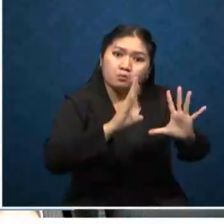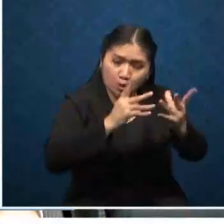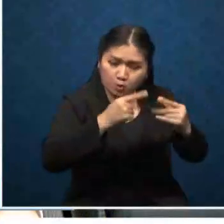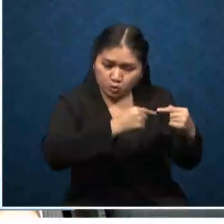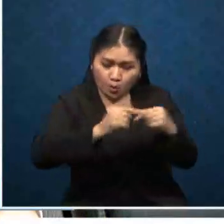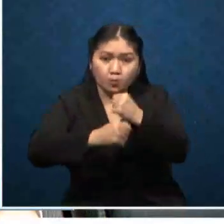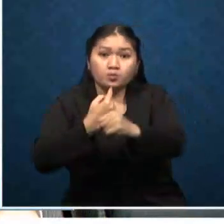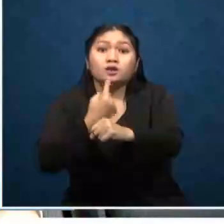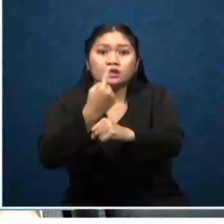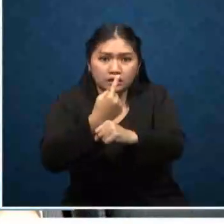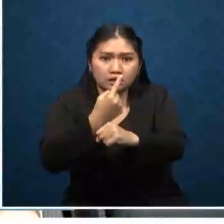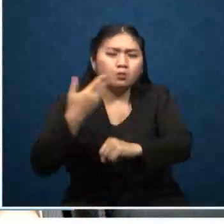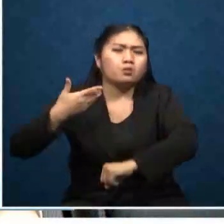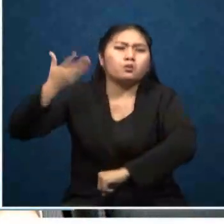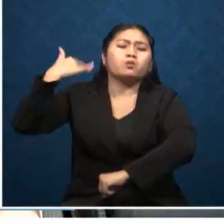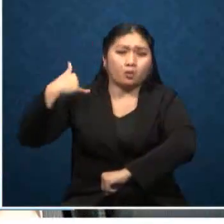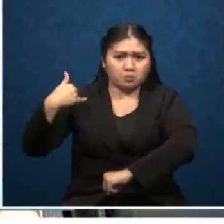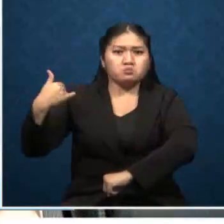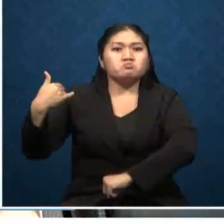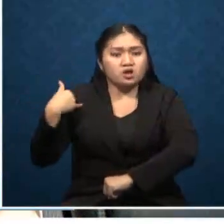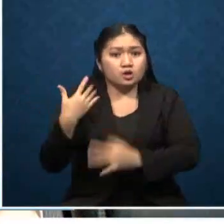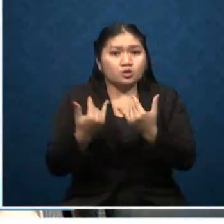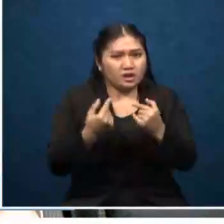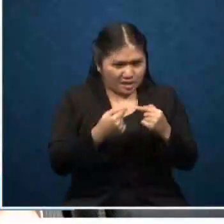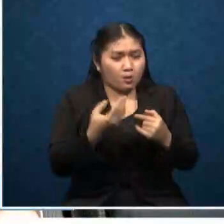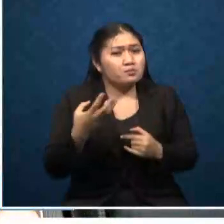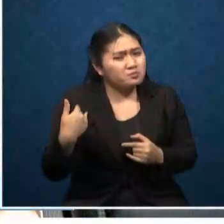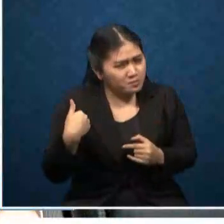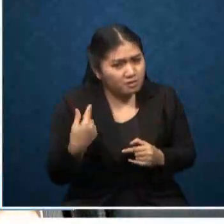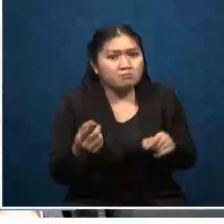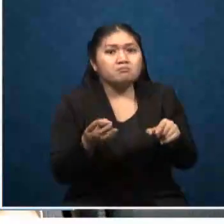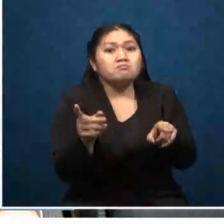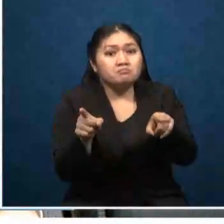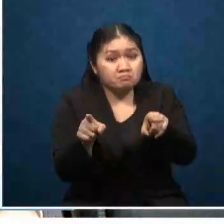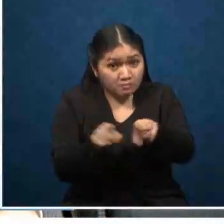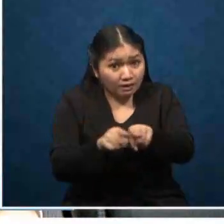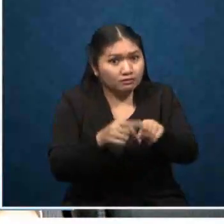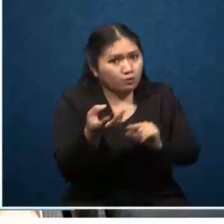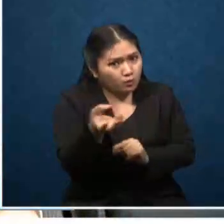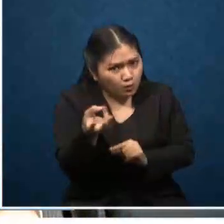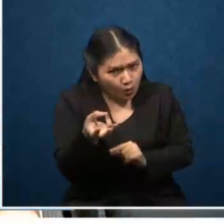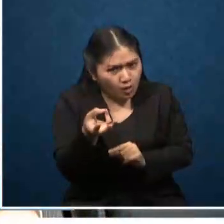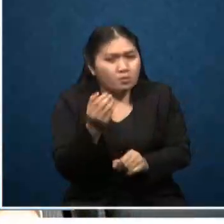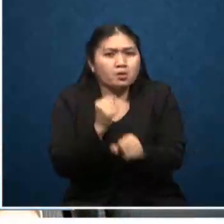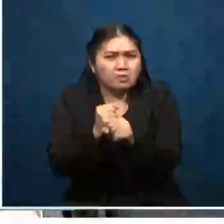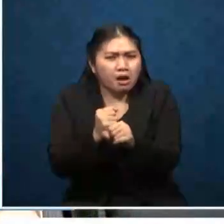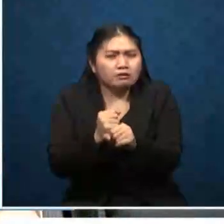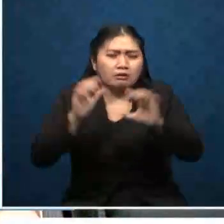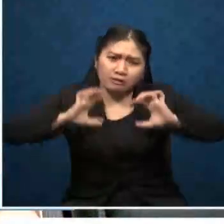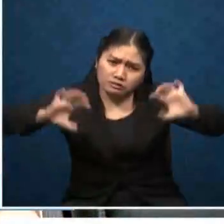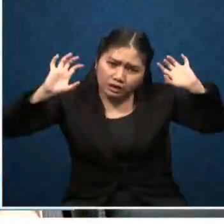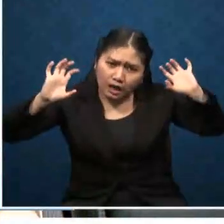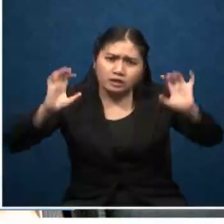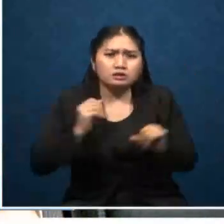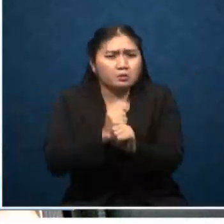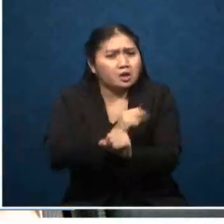unasอนนี้คงมีอยู่แต่วอน้อยลงมีการบนจุ อัตรากํลัเป็ข้าราจการเป็พระรงานสหสุขเป็น